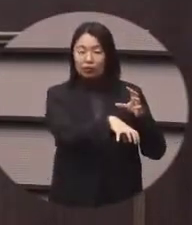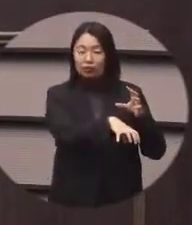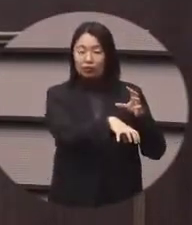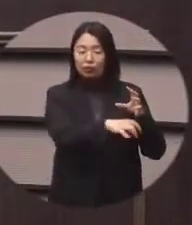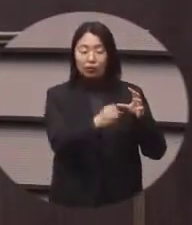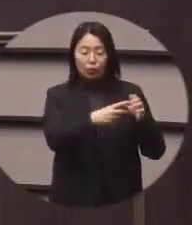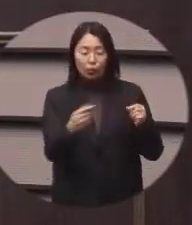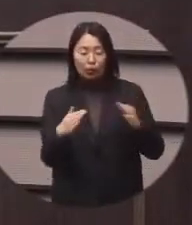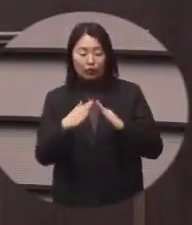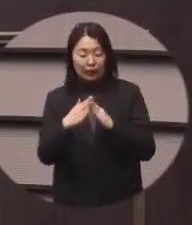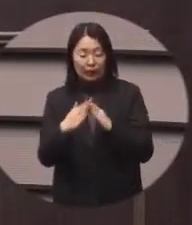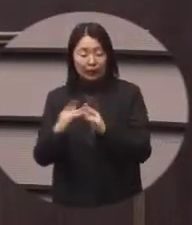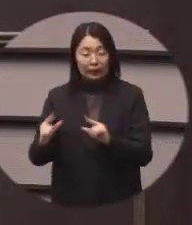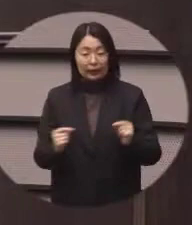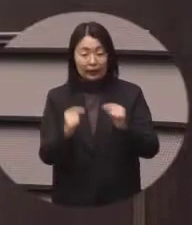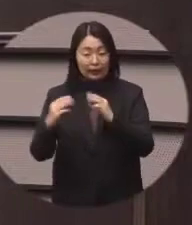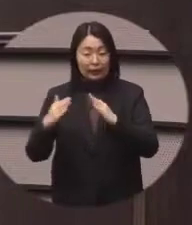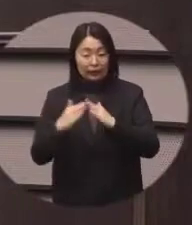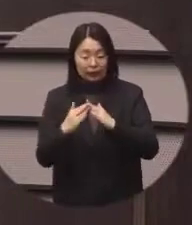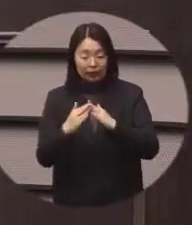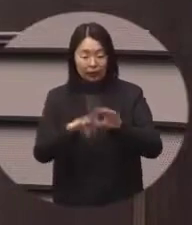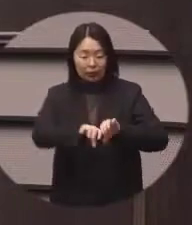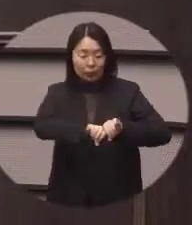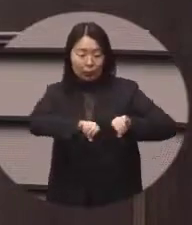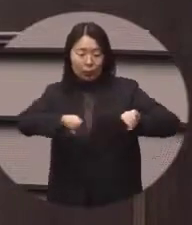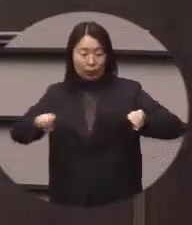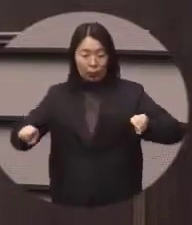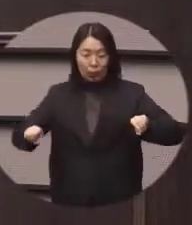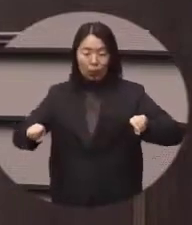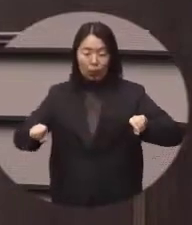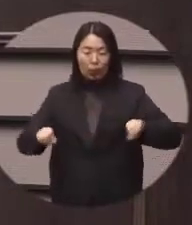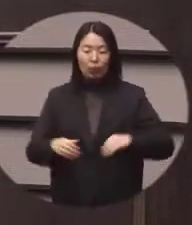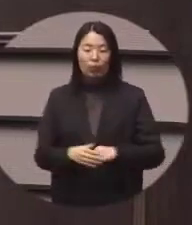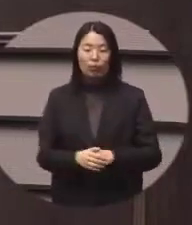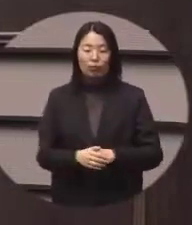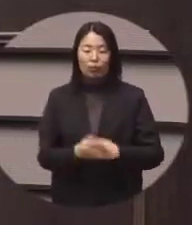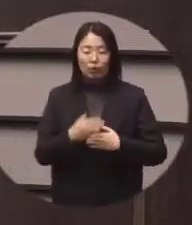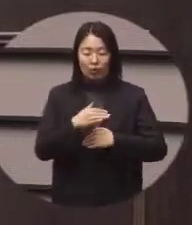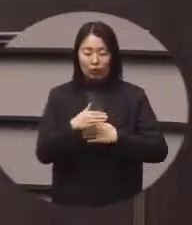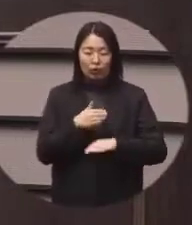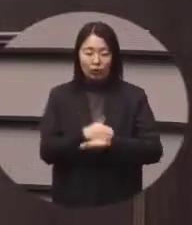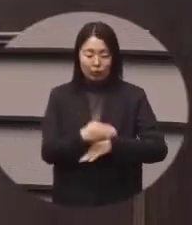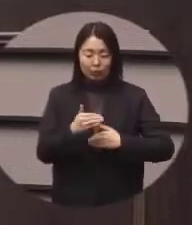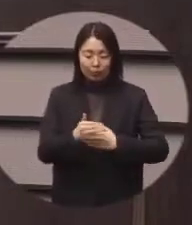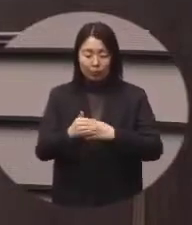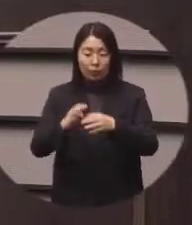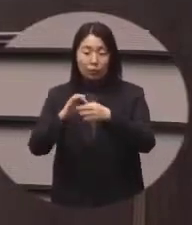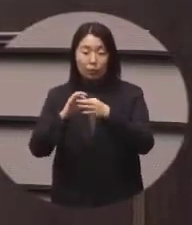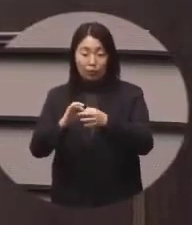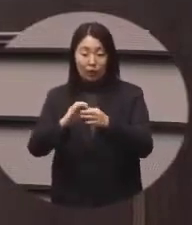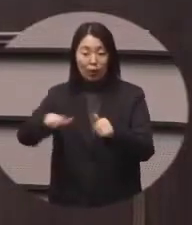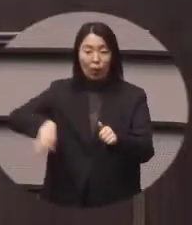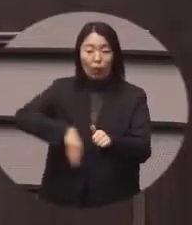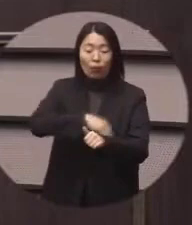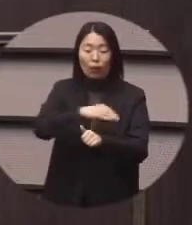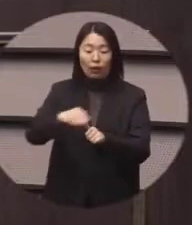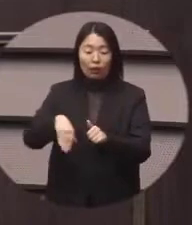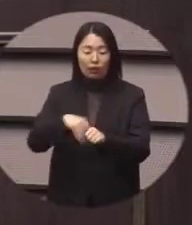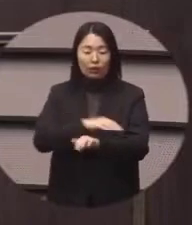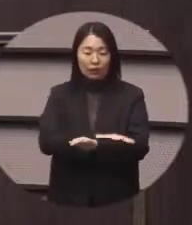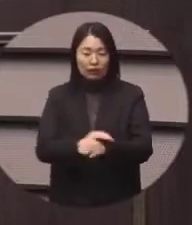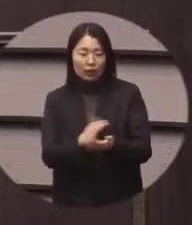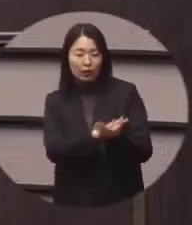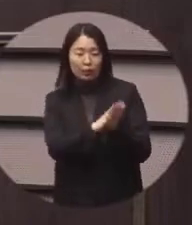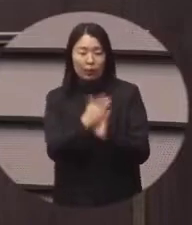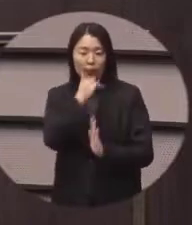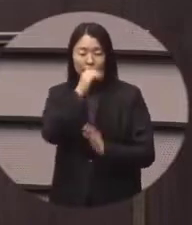밀집지 주거와 산업을 분리하고 단계적인 기반 시설 정비를 통해 정주 여건과 기업 경영 환경을 적극